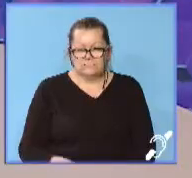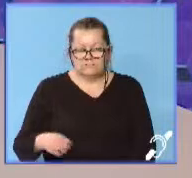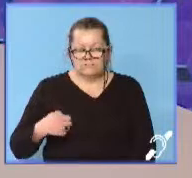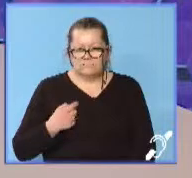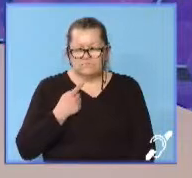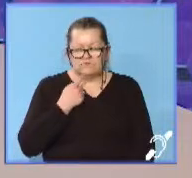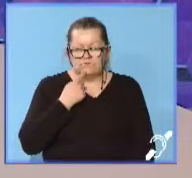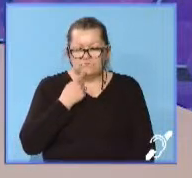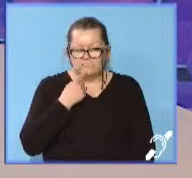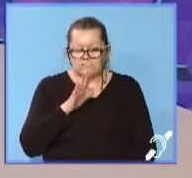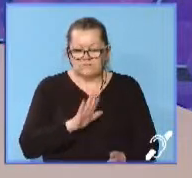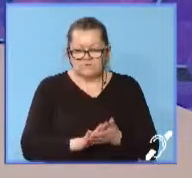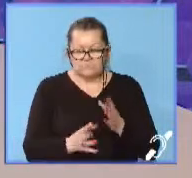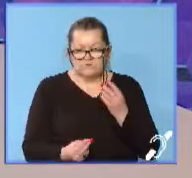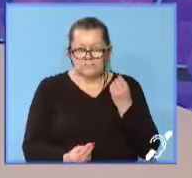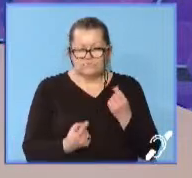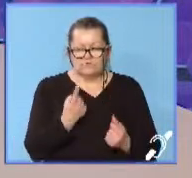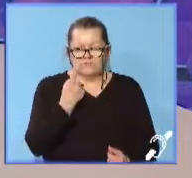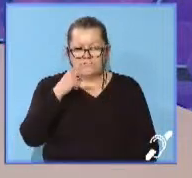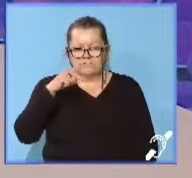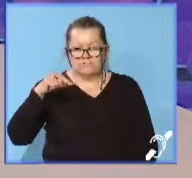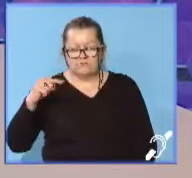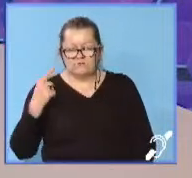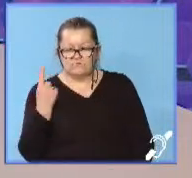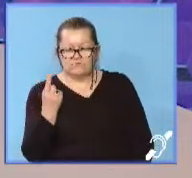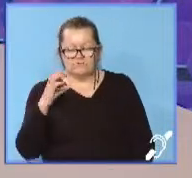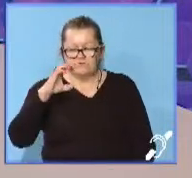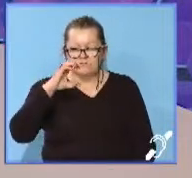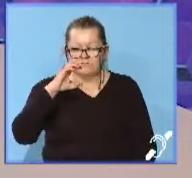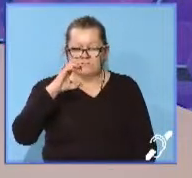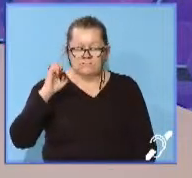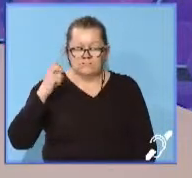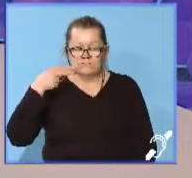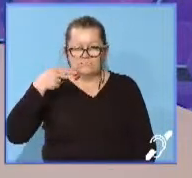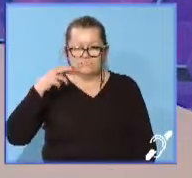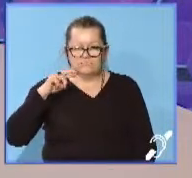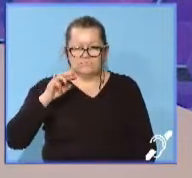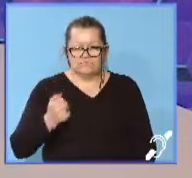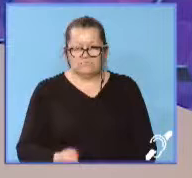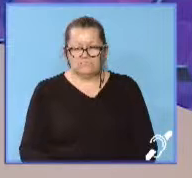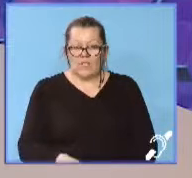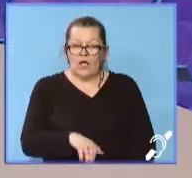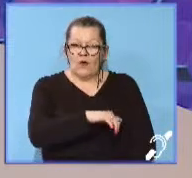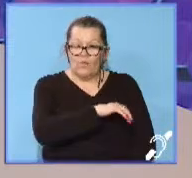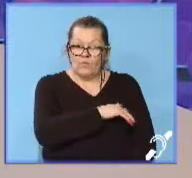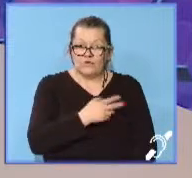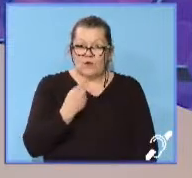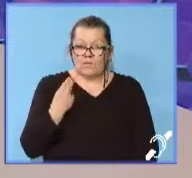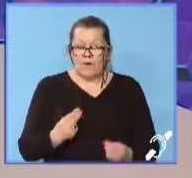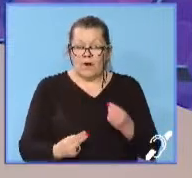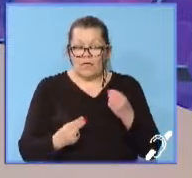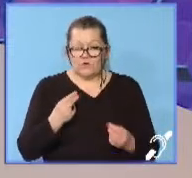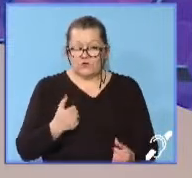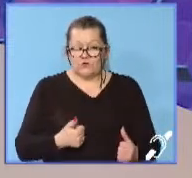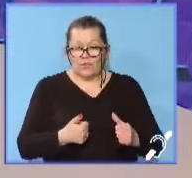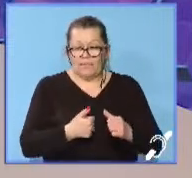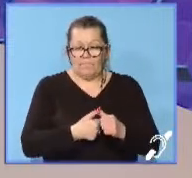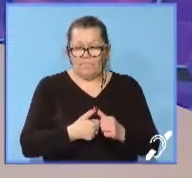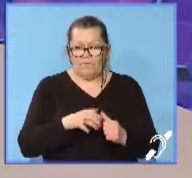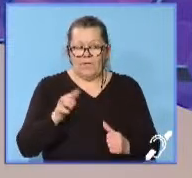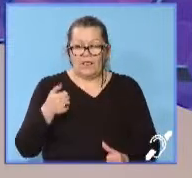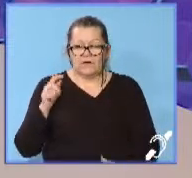Universitatea Craiova a terminat la egalitate scor 1 la 1 amicalul cu formația slovo din Cehia ultimul din